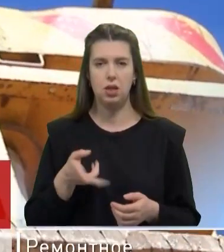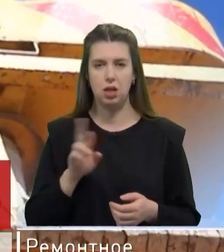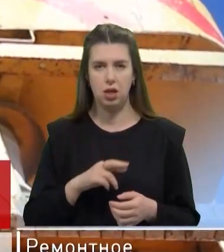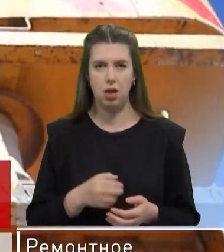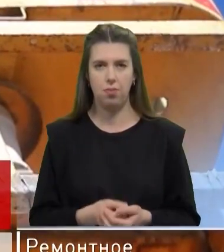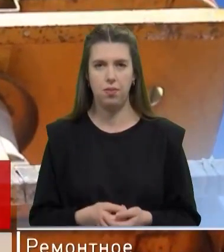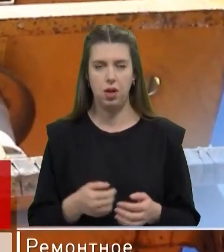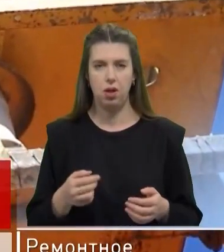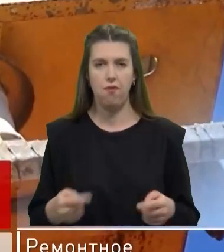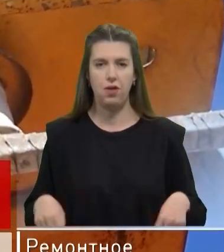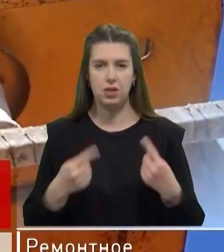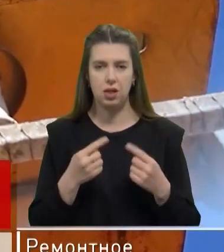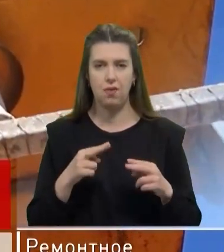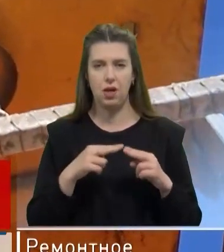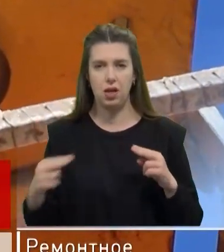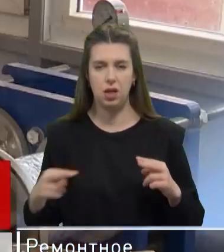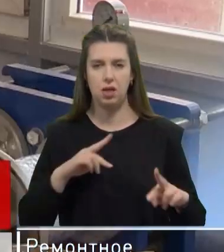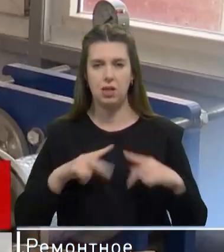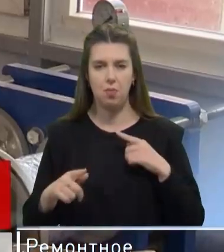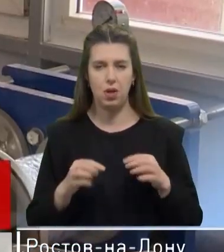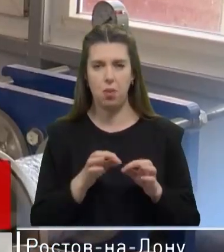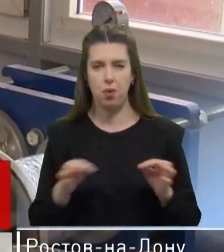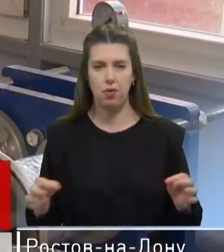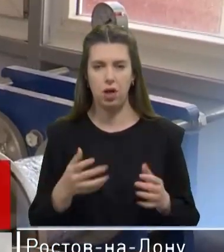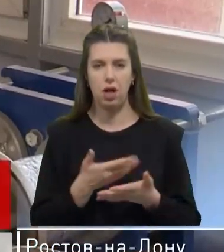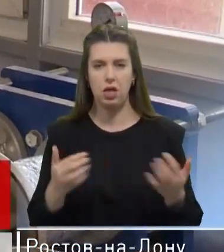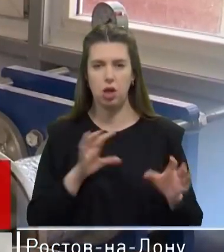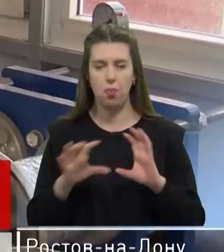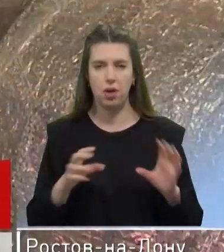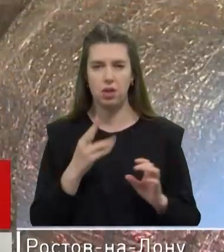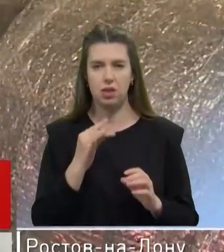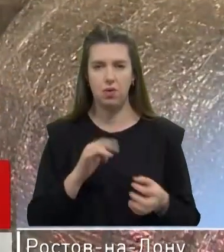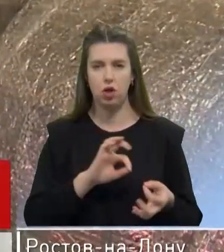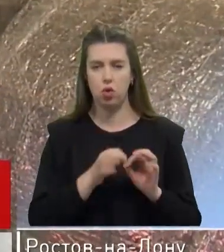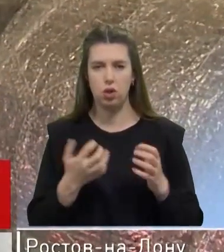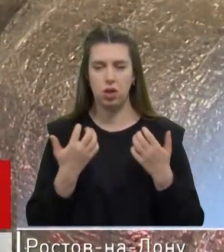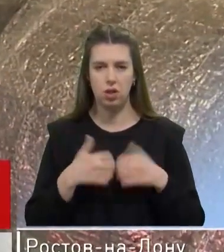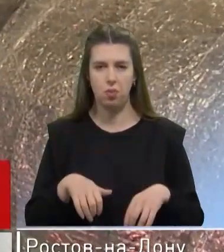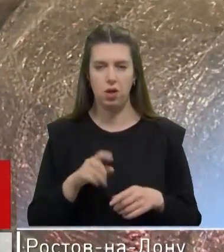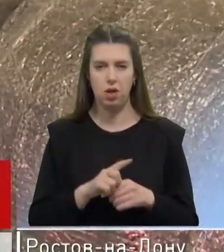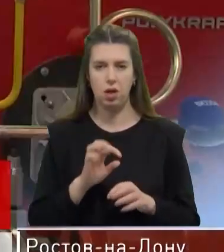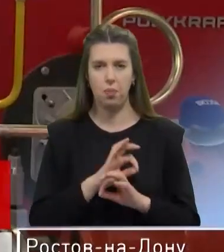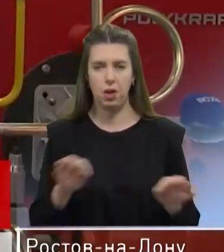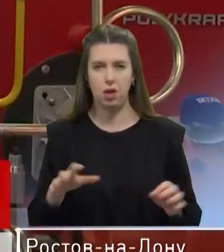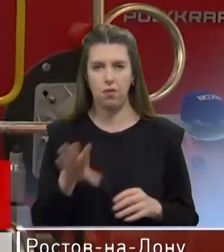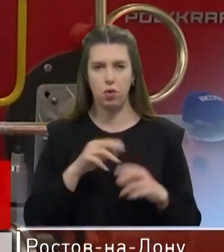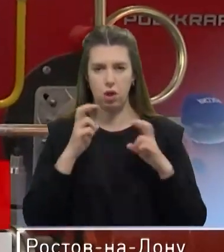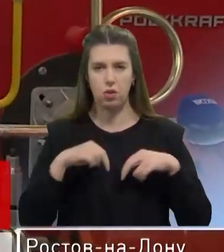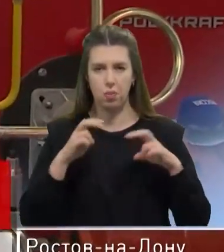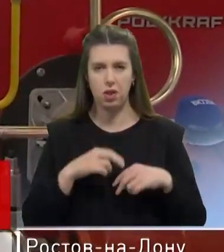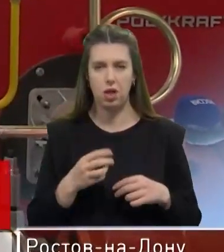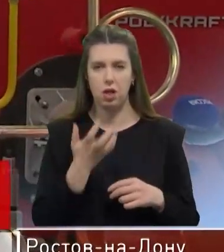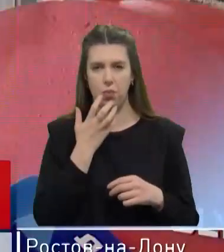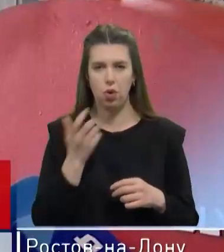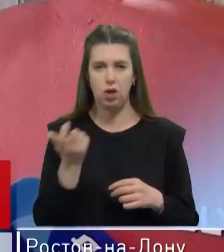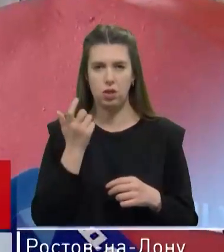для восстановления линий, замены проводов. Разные приборы, цифры и сложные схемы. Но Елена Власенко прекрасно во всем разбирается.